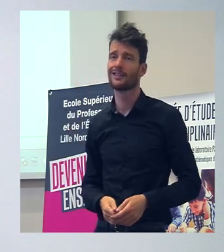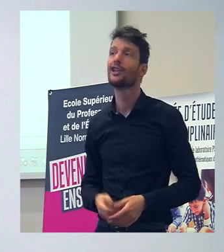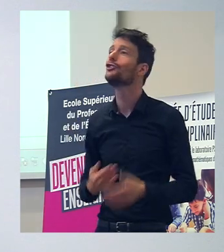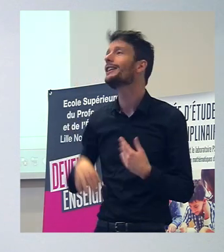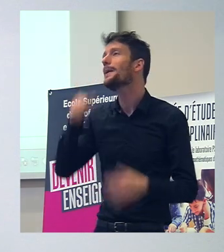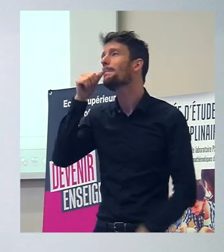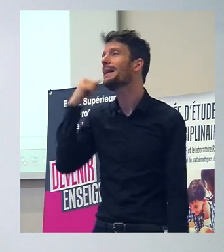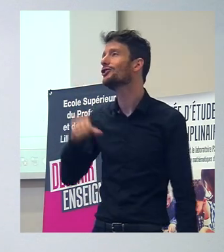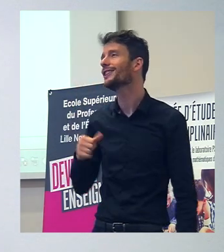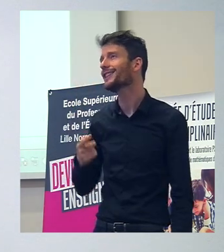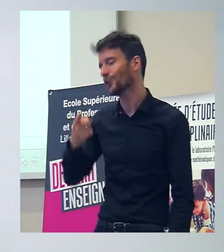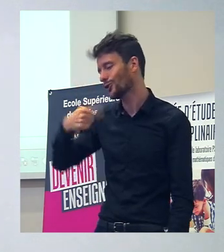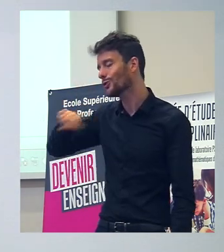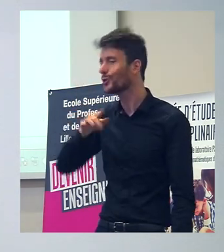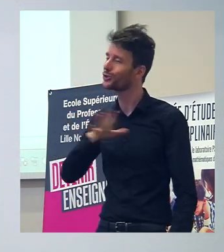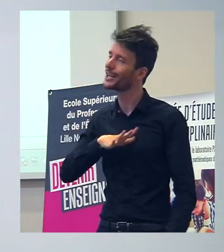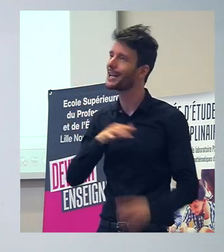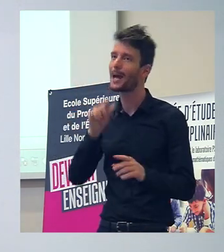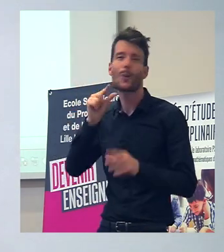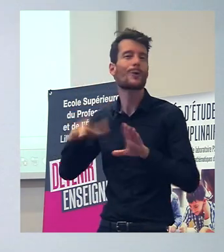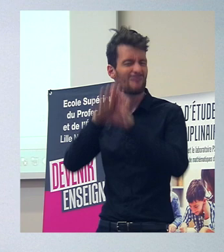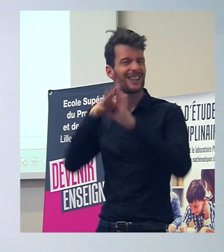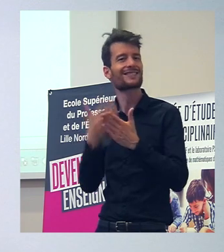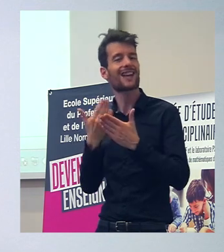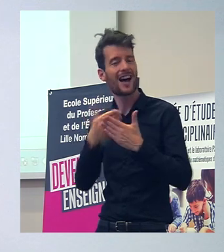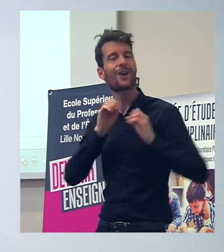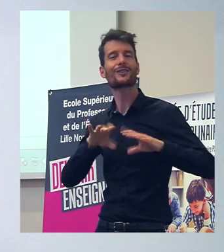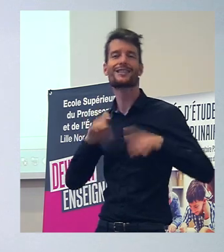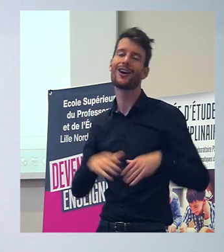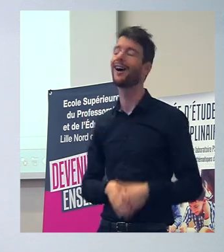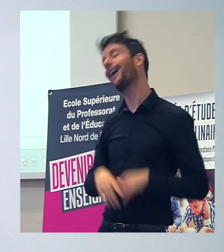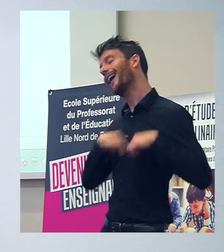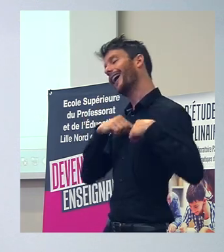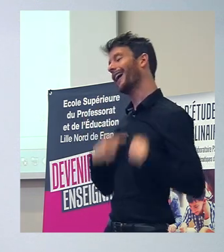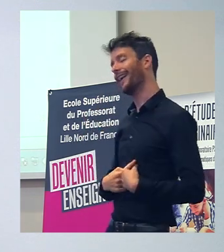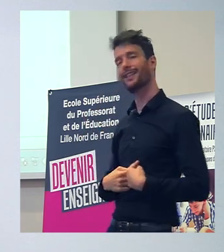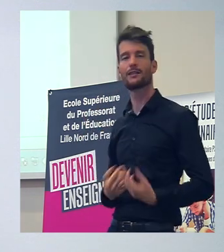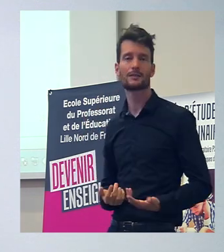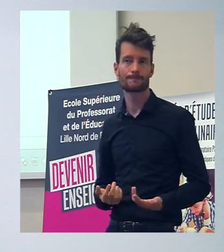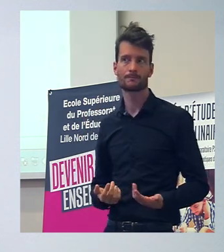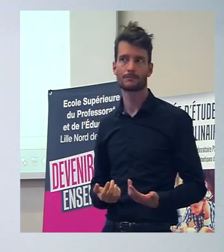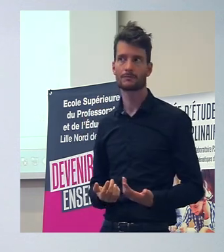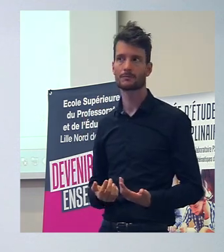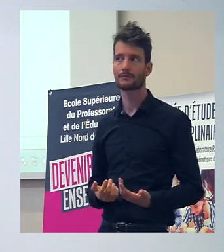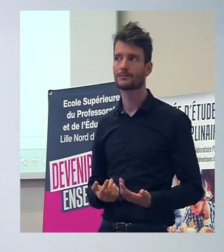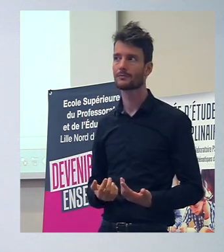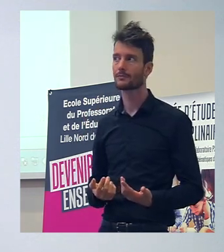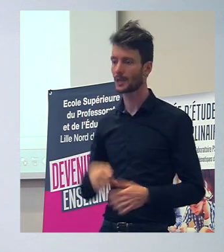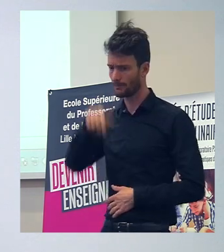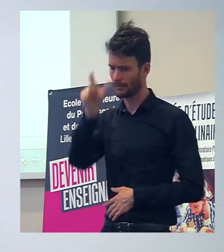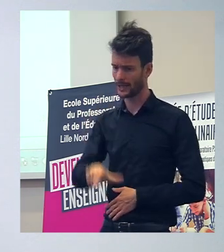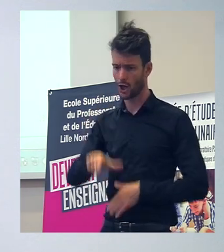Belgique, on a un peu ce profil de l'enseignant, et donc, le côté professionnel de